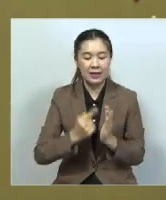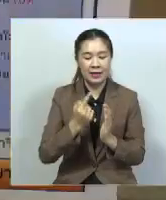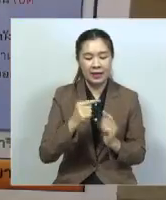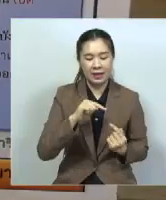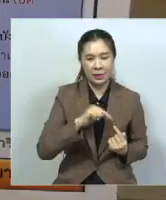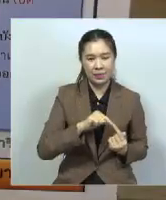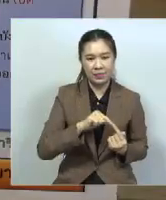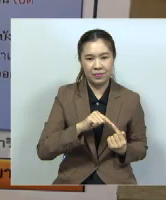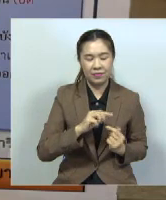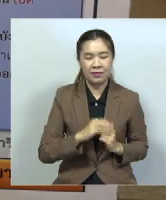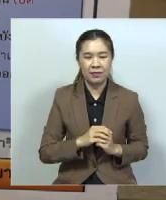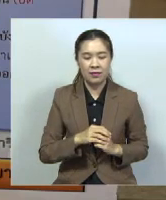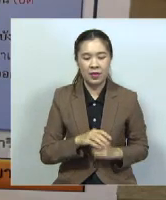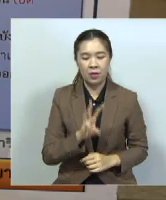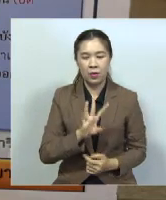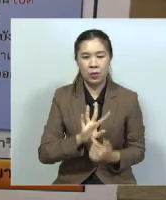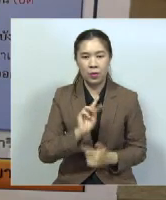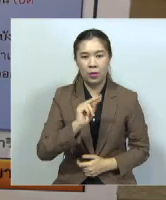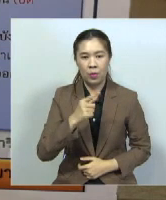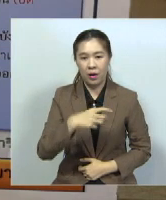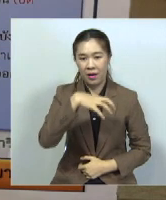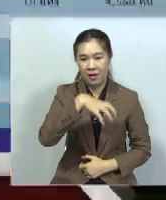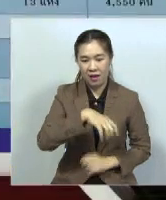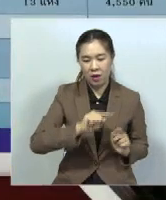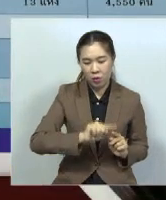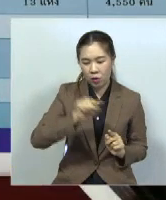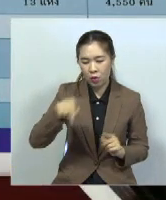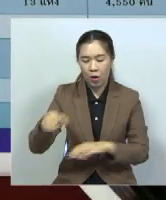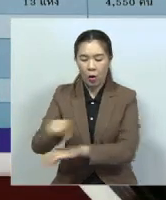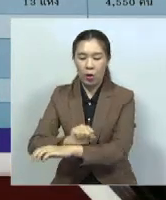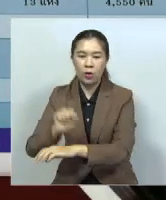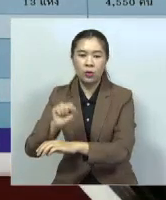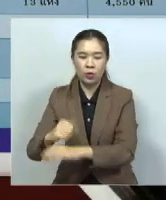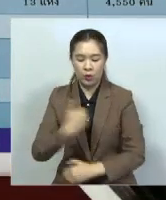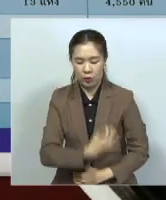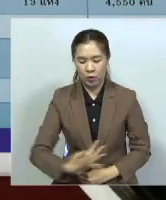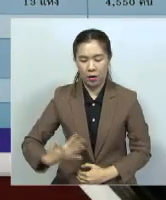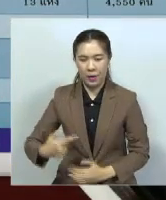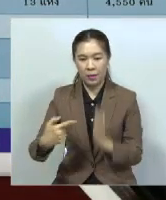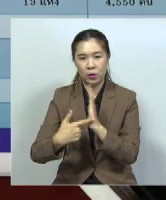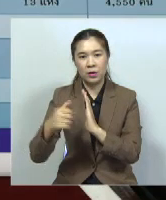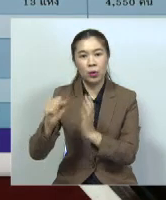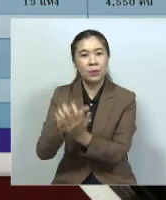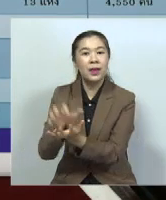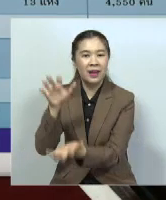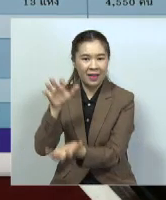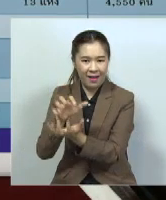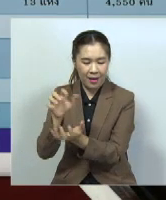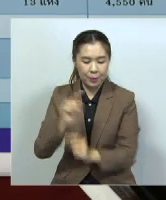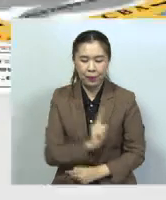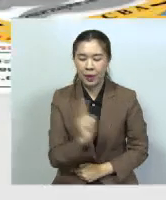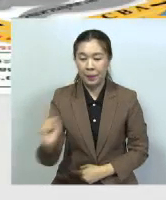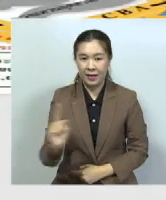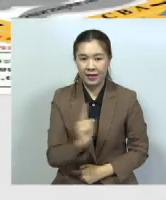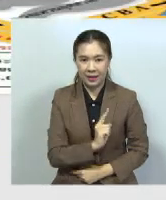ส้นทางที่บริเวณพระลานพระราชวังดุสิตถึงสวนสุขภาพลัดโพอำเภอพระประแดงจังหวัดสมุทรปราการรวมระยะทาง